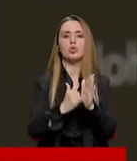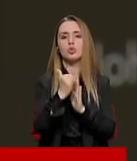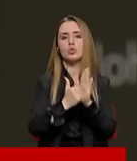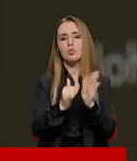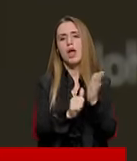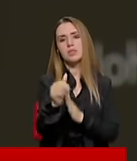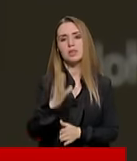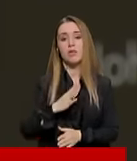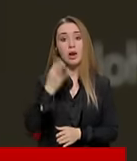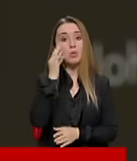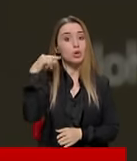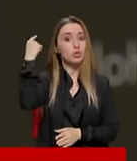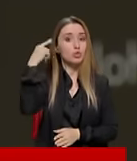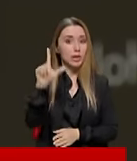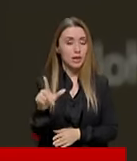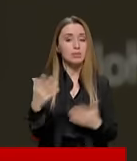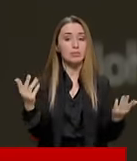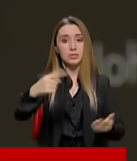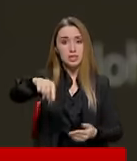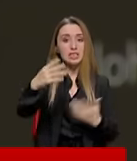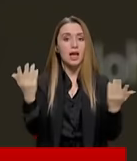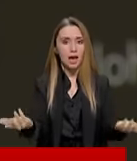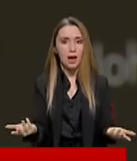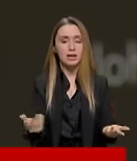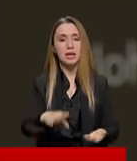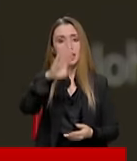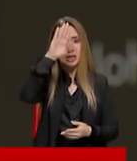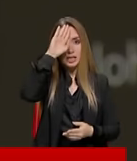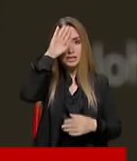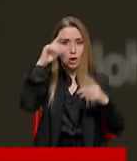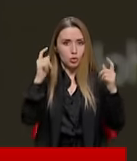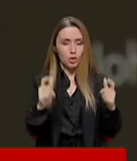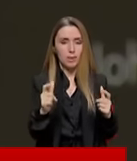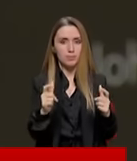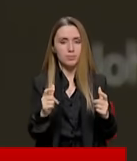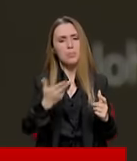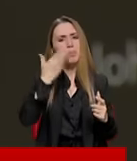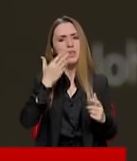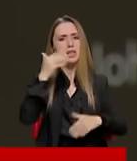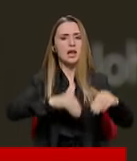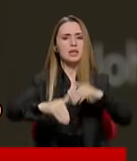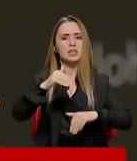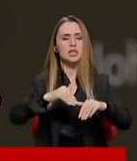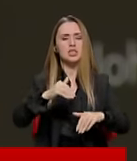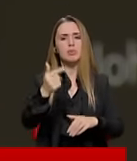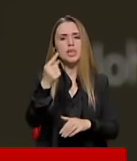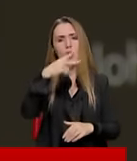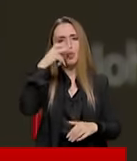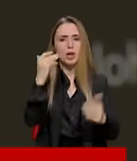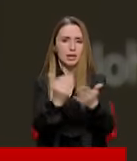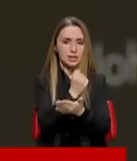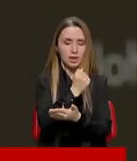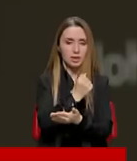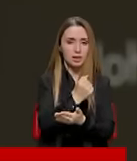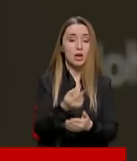yerde vardır böyle bakmak lazım Siz Eğer Eee İstanbul'da diyelim ki seçimi yarım puanla kazandı E